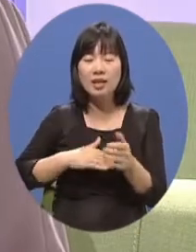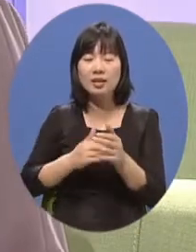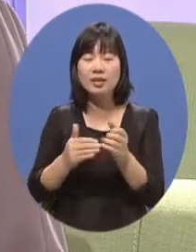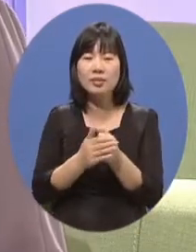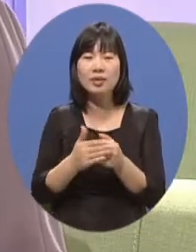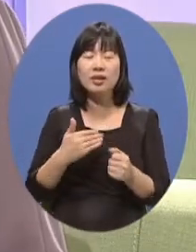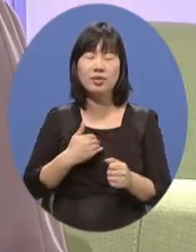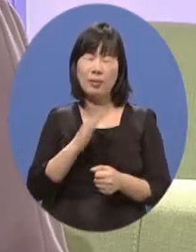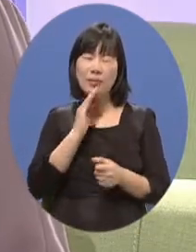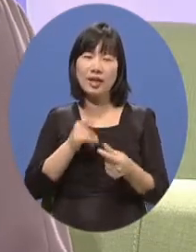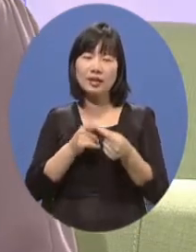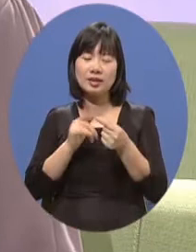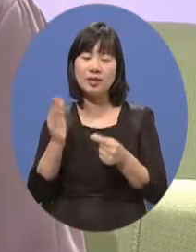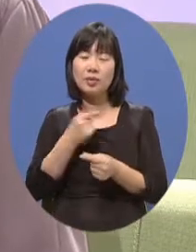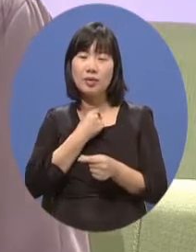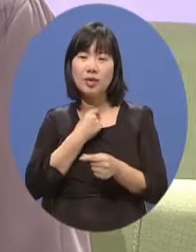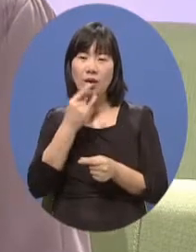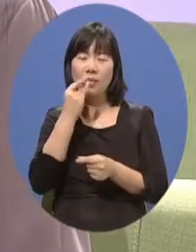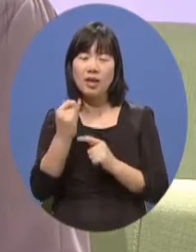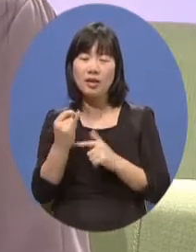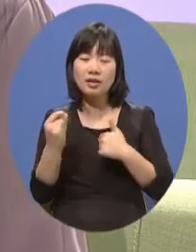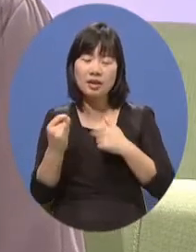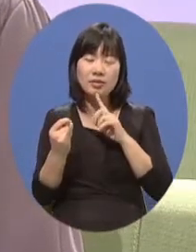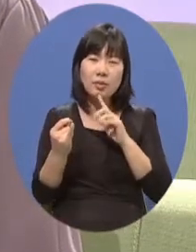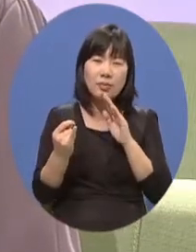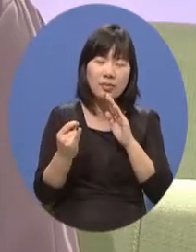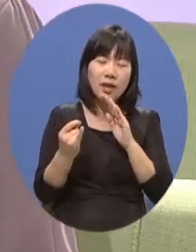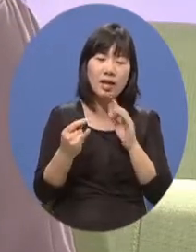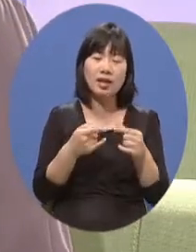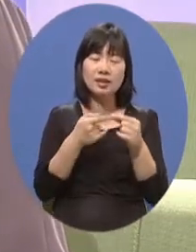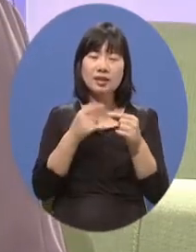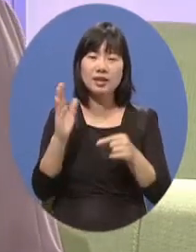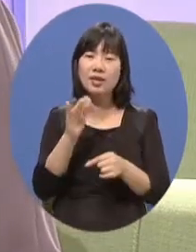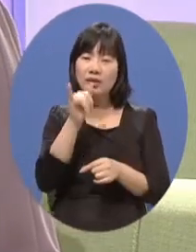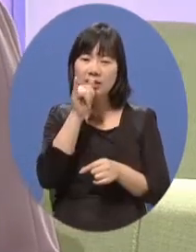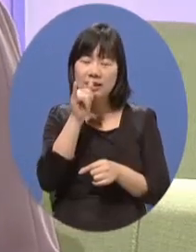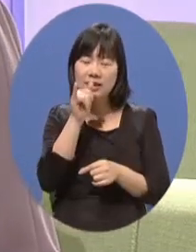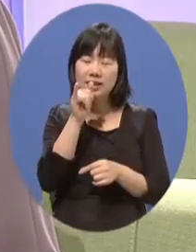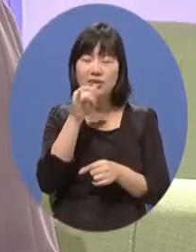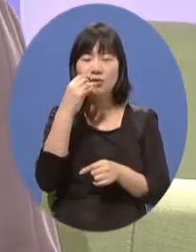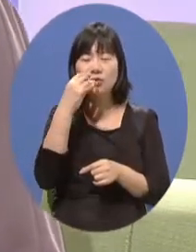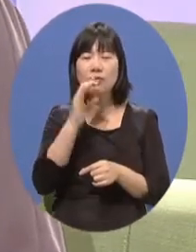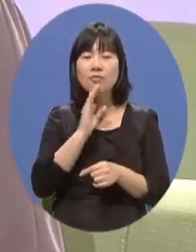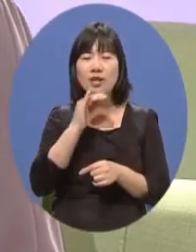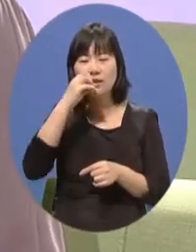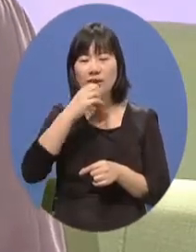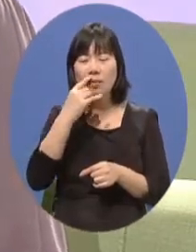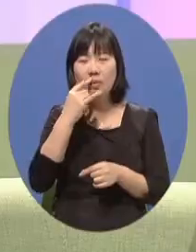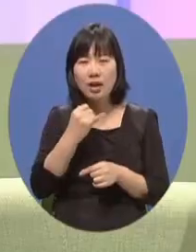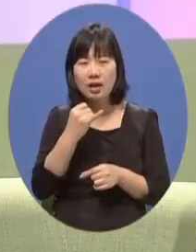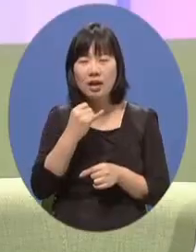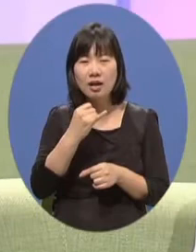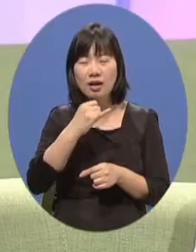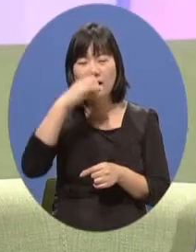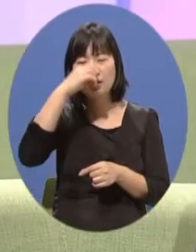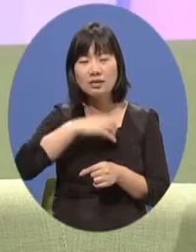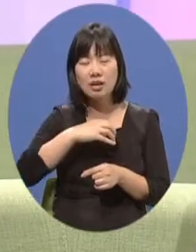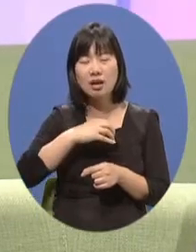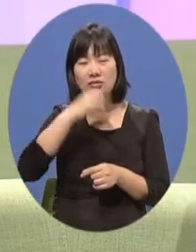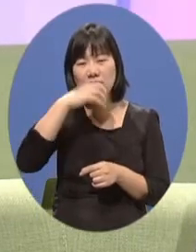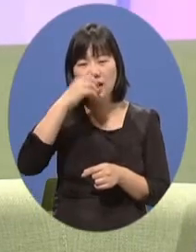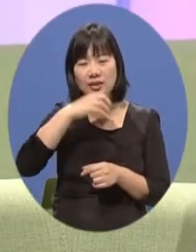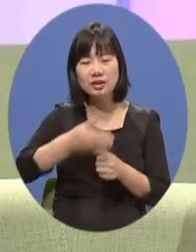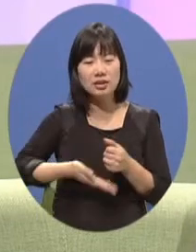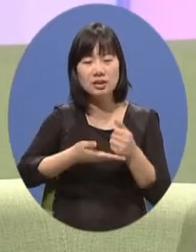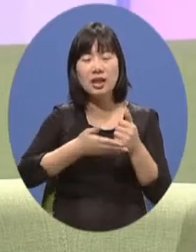진짜 1등이 되고 싶은 거고 엄마가 내가 진짜 1등이라고 생각하는지 궁금한 거죠. 예, 그냥 엄마가 하는 근데 구태여한 말이